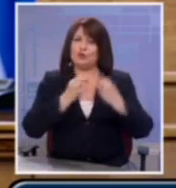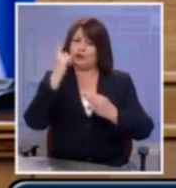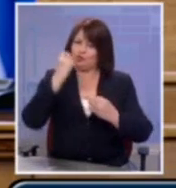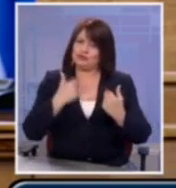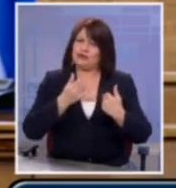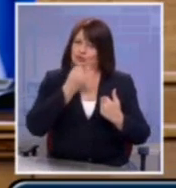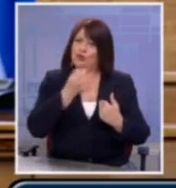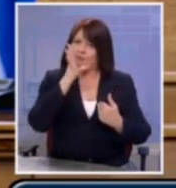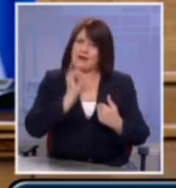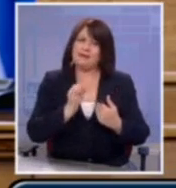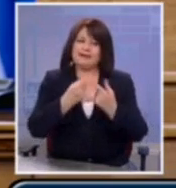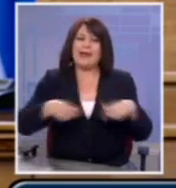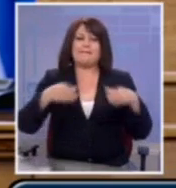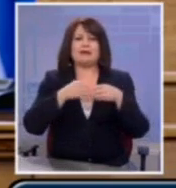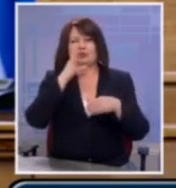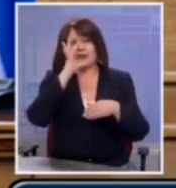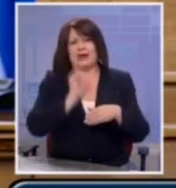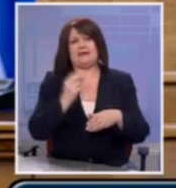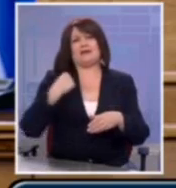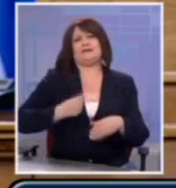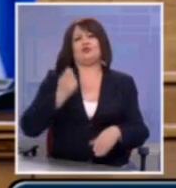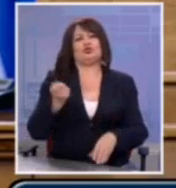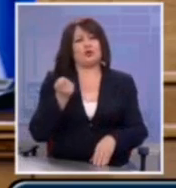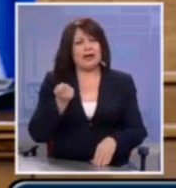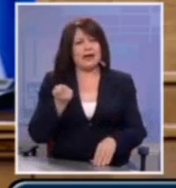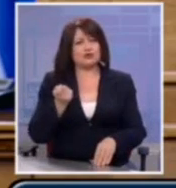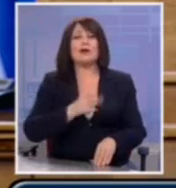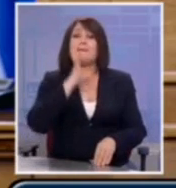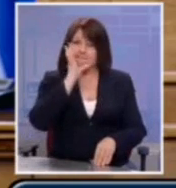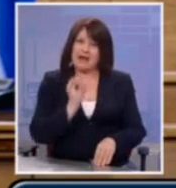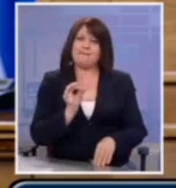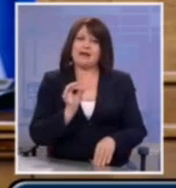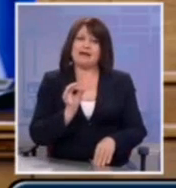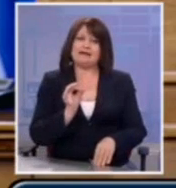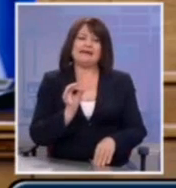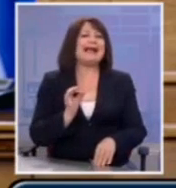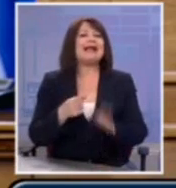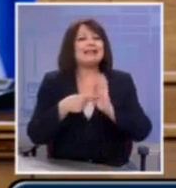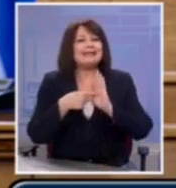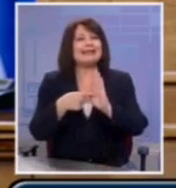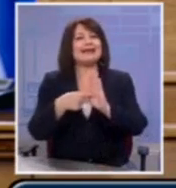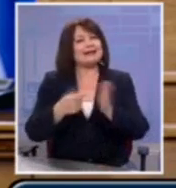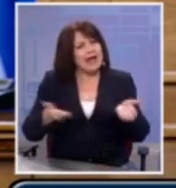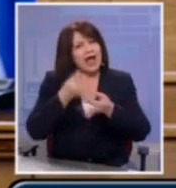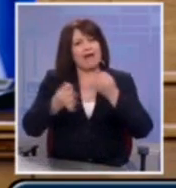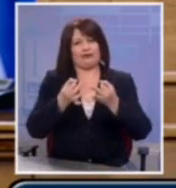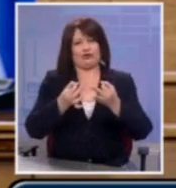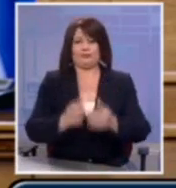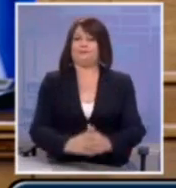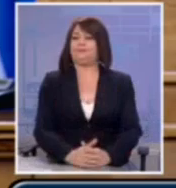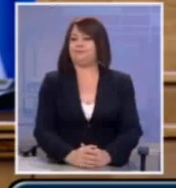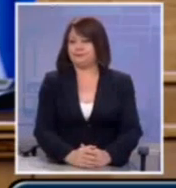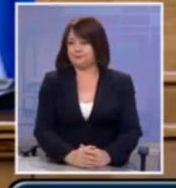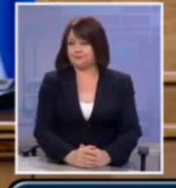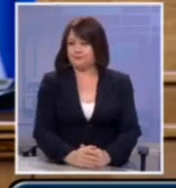γνώσεως ότι η Επιτροπή Αλήθειας του Δημόσιου Χρέους κυριολεκτικά εσαρκώνει αυτή την προτροπή.